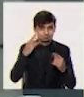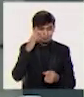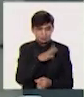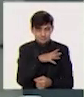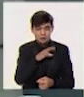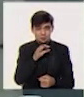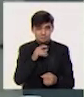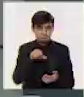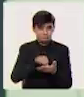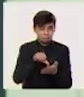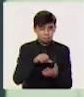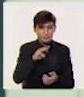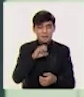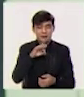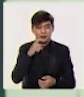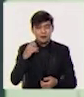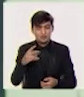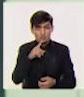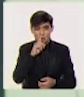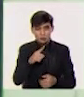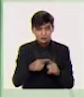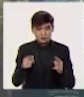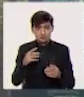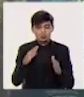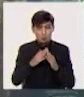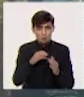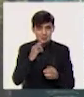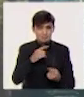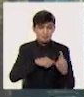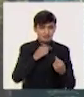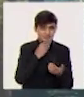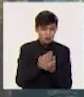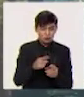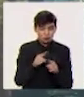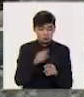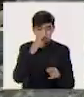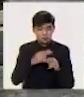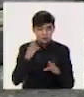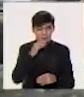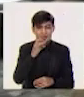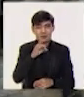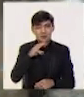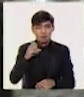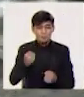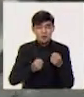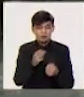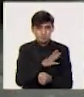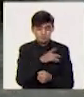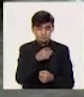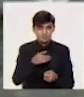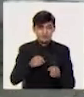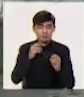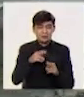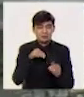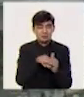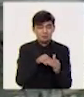өнер жанашыры Мерхан Кәрібаевтың бір жылдан бері үйінен де, кәсібінен де береке кеткен. Бұған дейін ретро тұлпарларды ақылы тұраққа